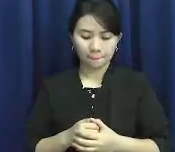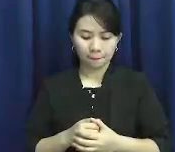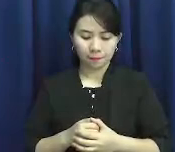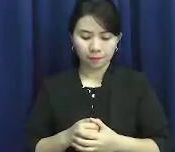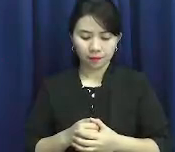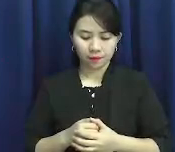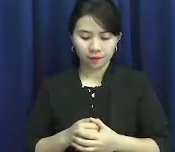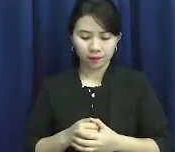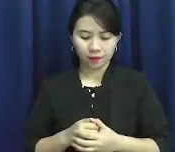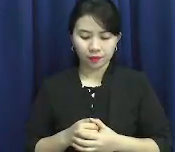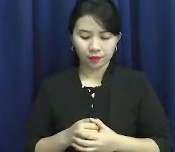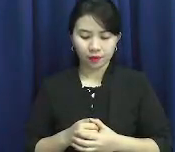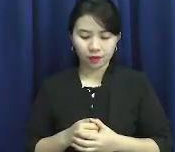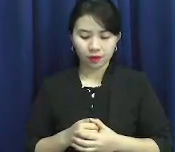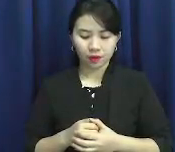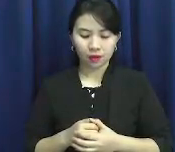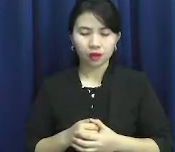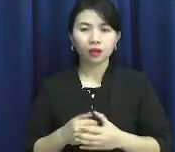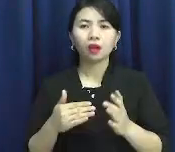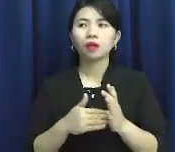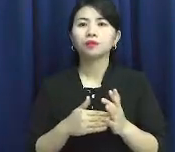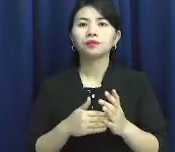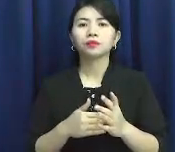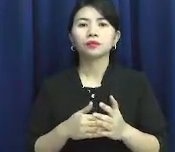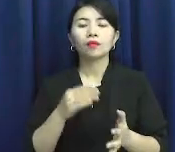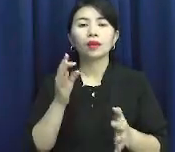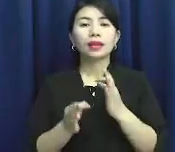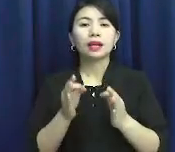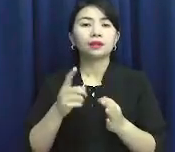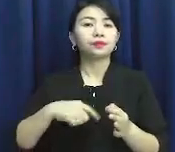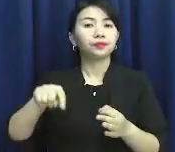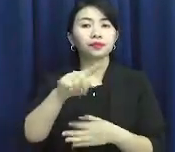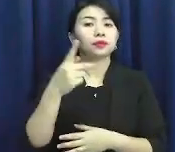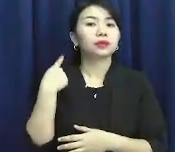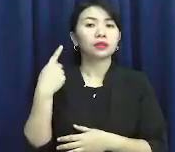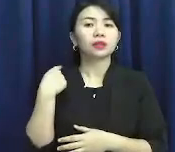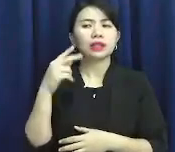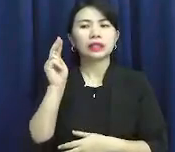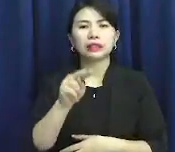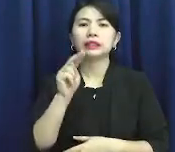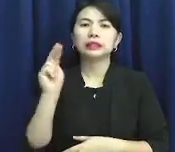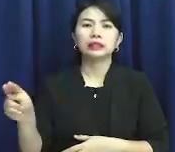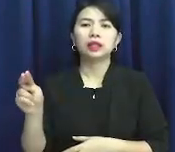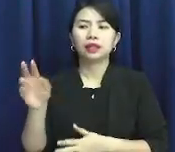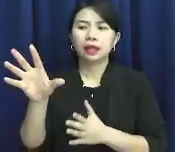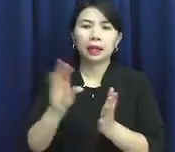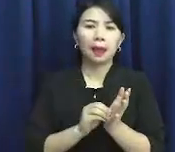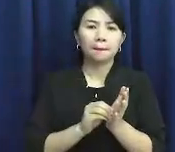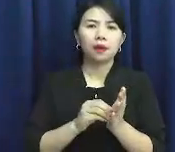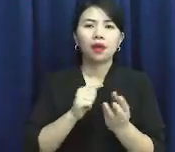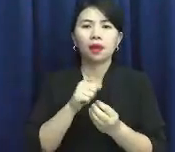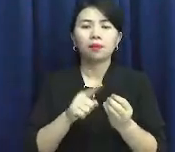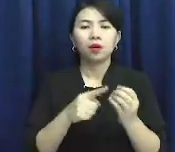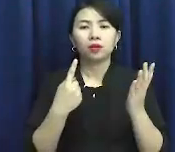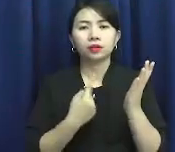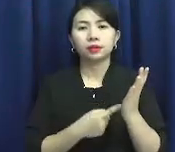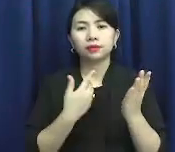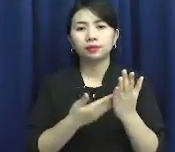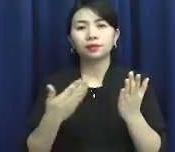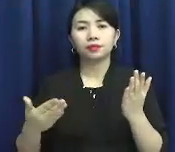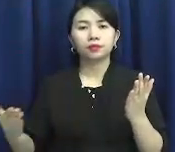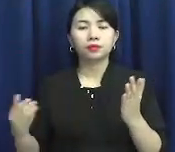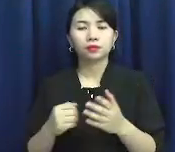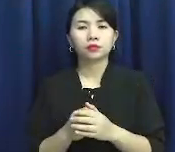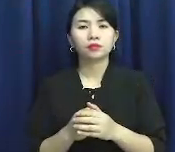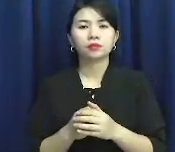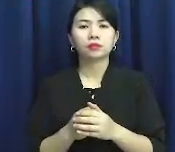mga kapatid, kung meron man tayong ano, kung meron man tayong kailangan na pattern pagdating po sa ganyang bagay, no? Pagkaroon tayo ng pattern